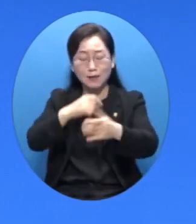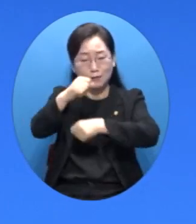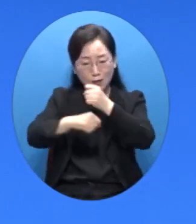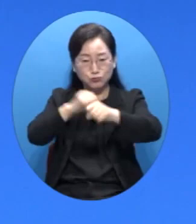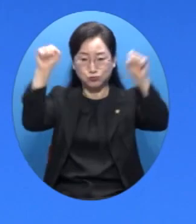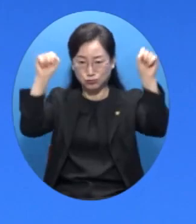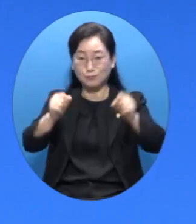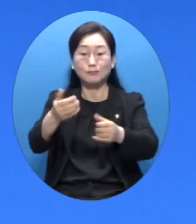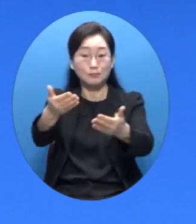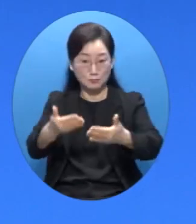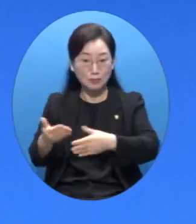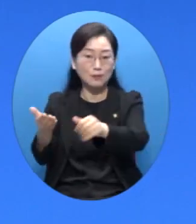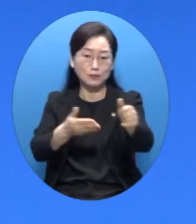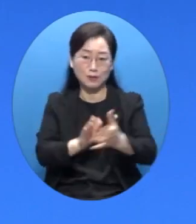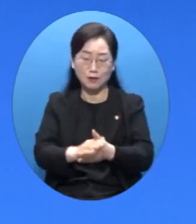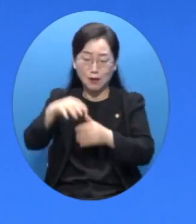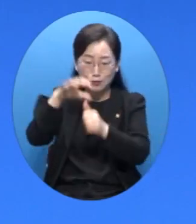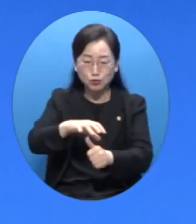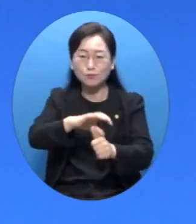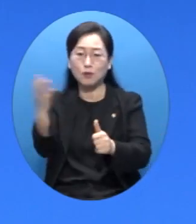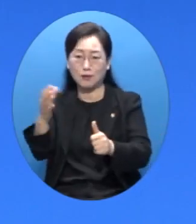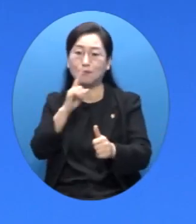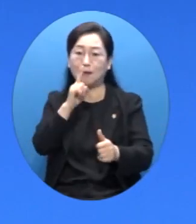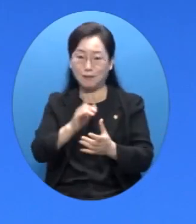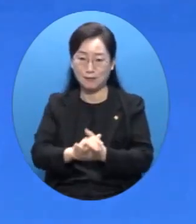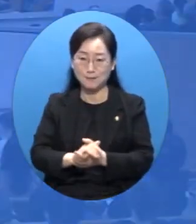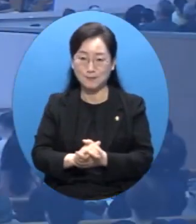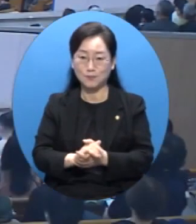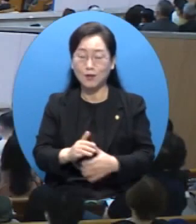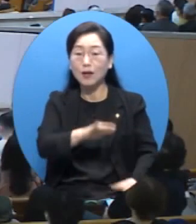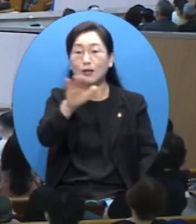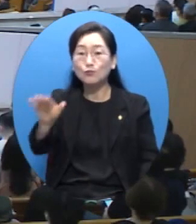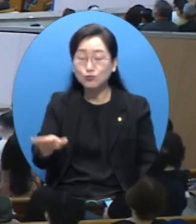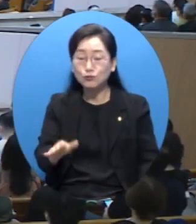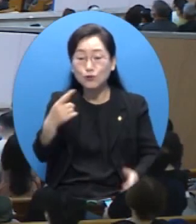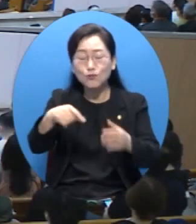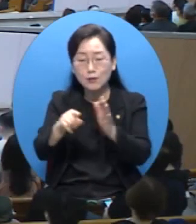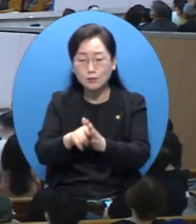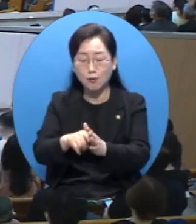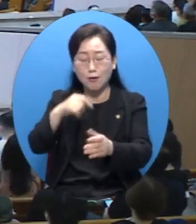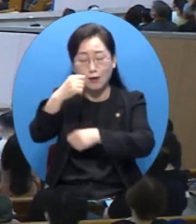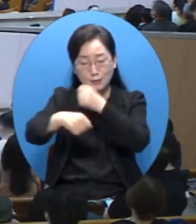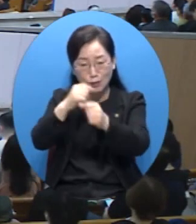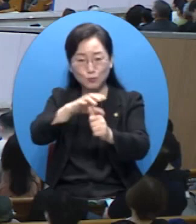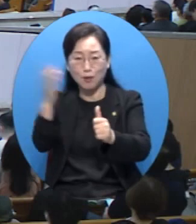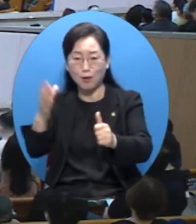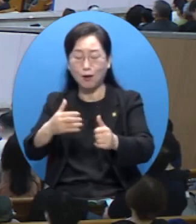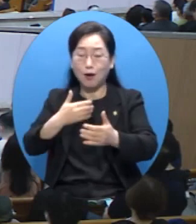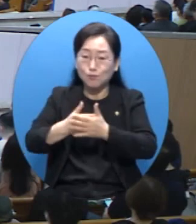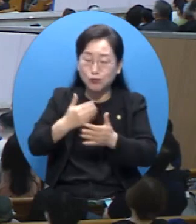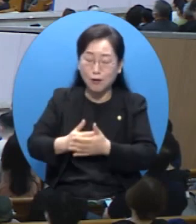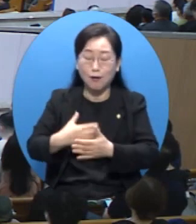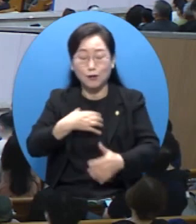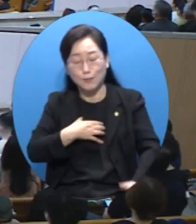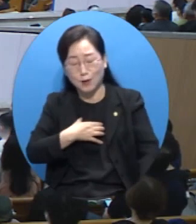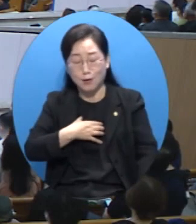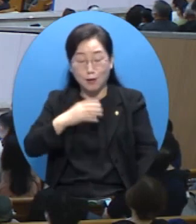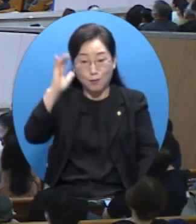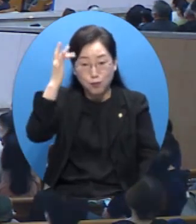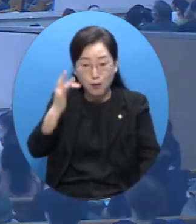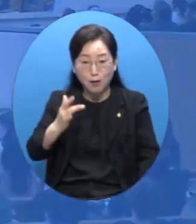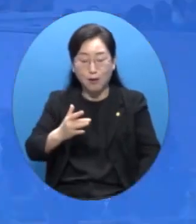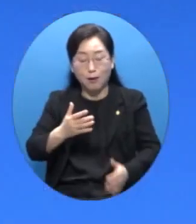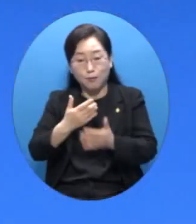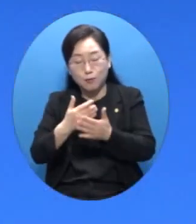되시길 바랍니다. 우리를 누리면서 자유케 한다고 주님 말씀하셨습니다. 우리를 누리면서 자유케 하셔서 우리를 불안, 염려, 근심, 걱정,